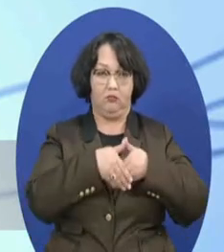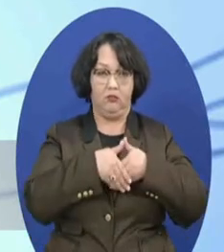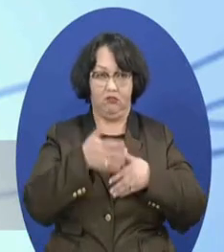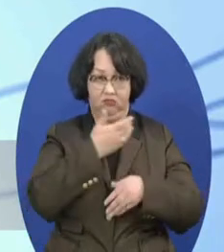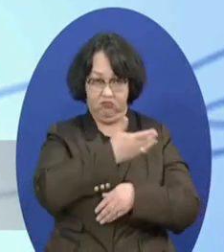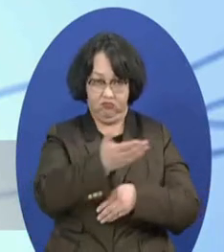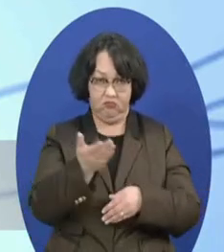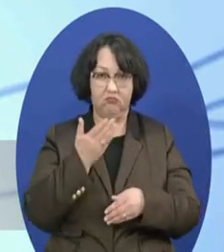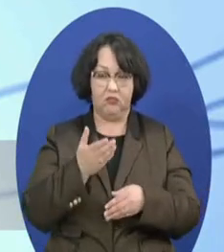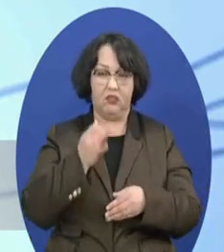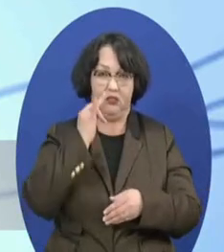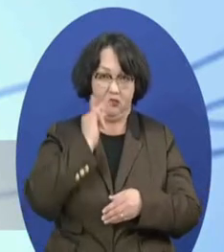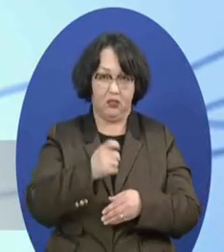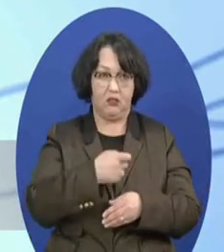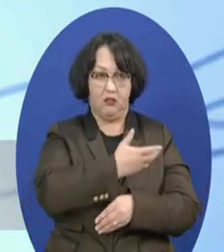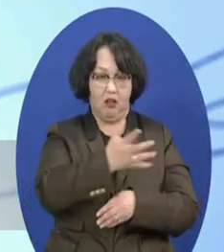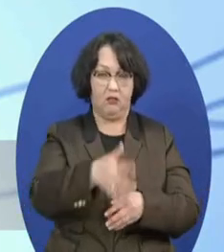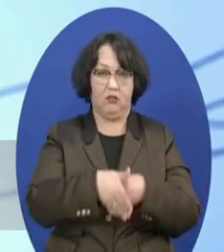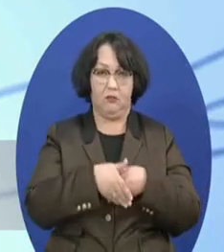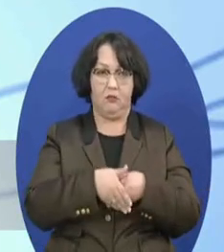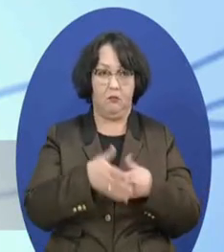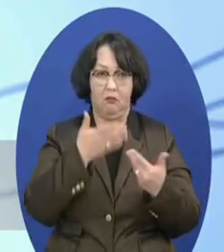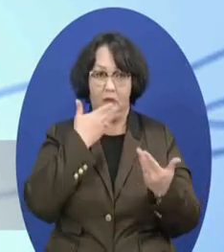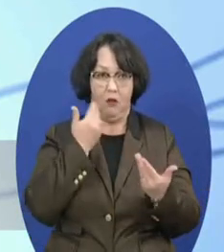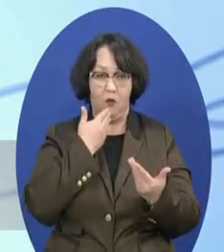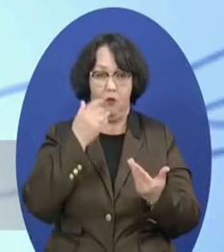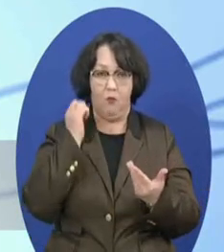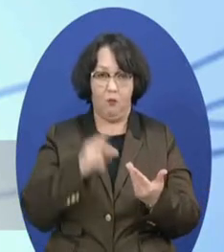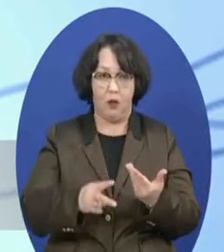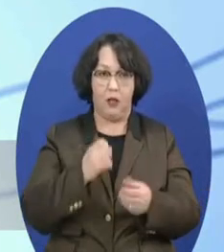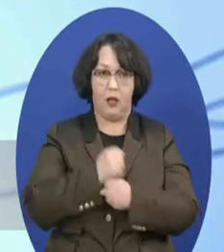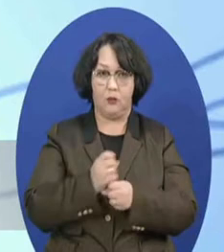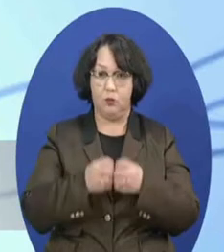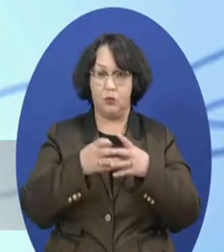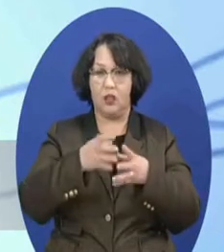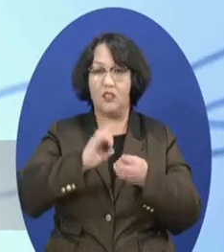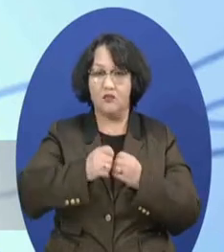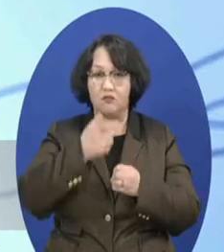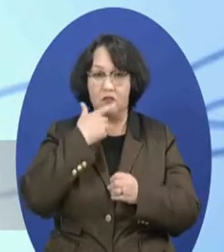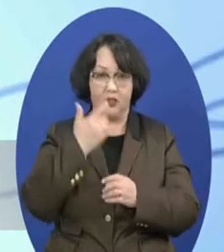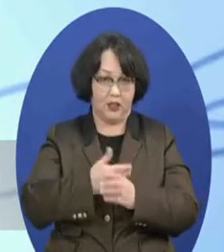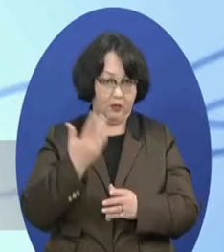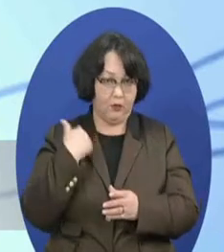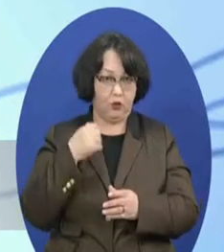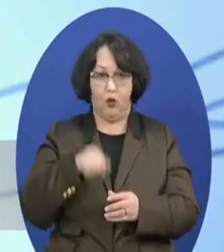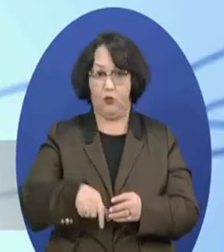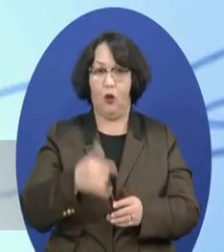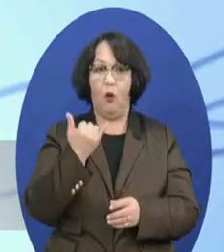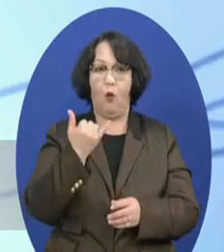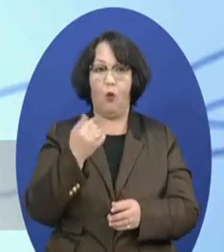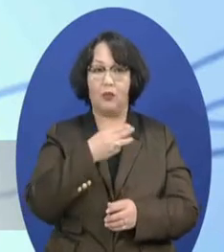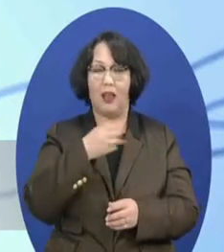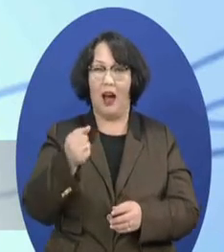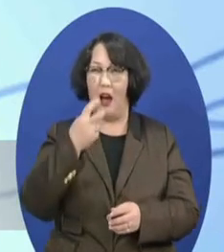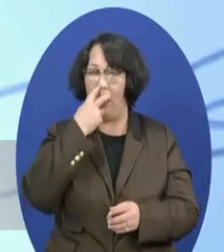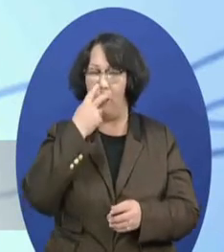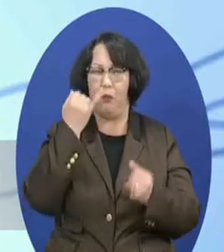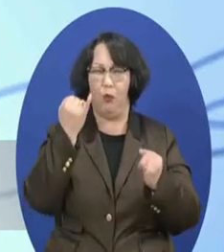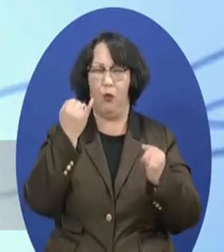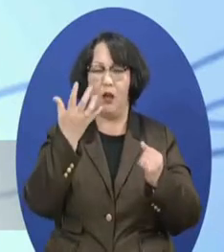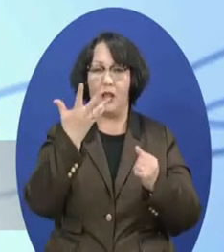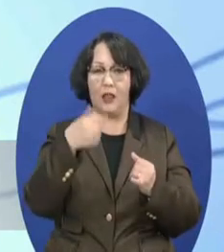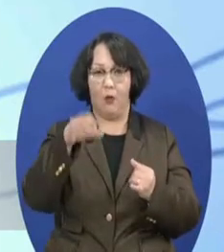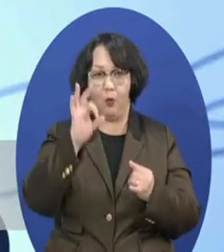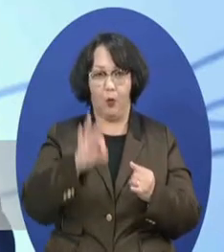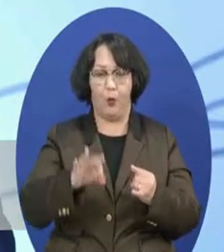байсан. Хэрвээ ард түмэн дэмжиг бол энэ ажил бас хөрөх ажлыг болохгүй байсан. Өнөөдөр бид нар Улаанбаатарынхаа утааг 50% бууруулсан. Одоо бид нар